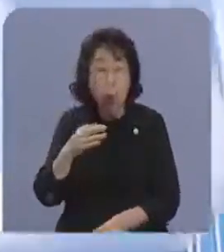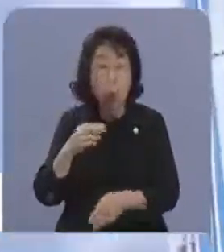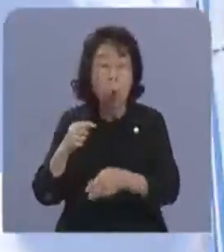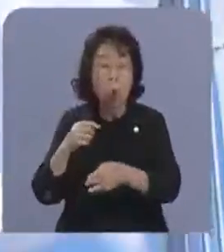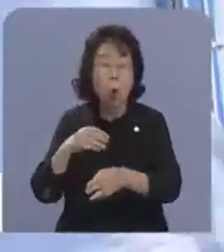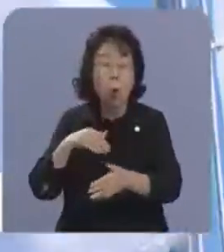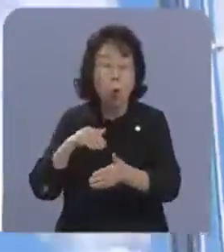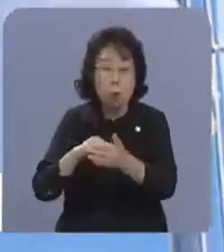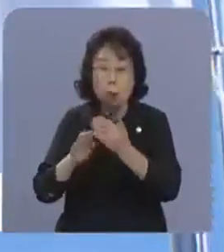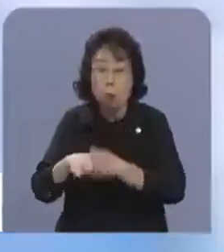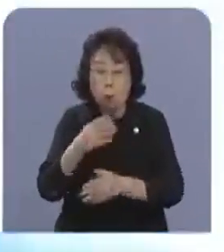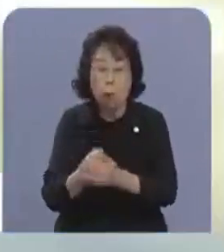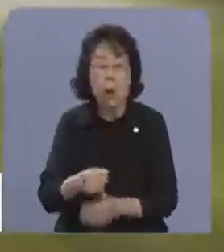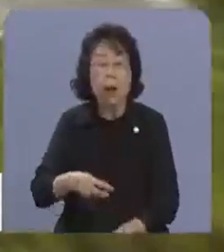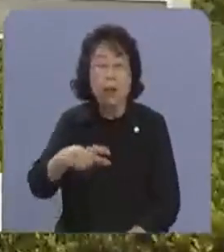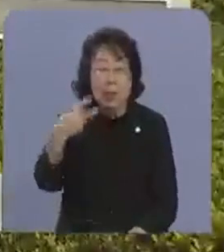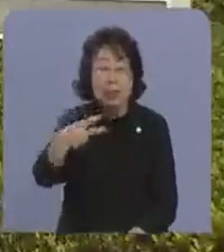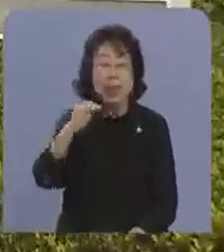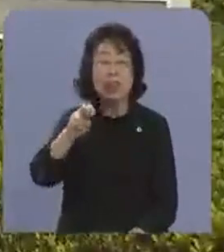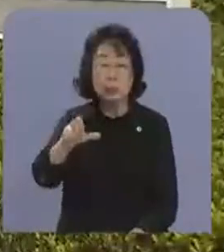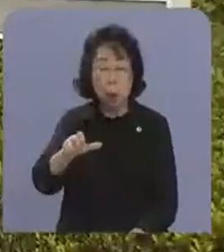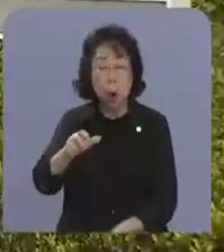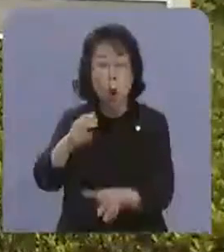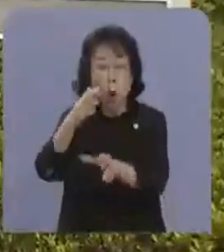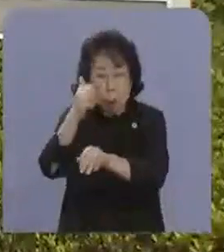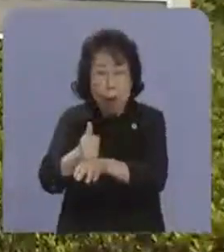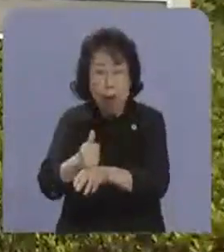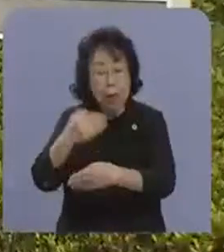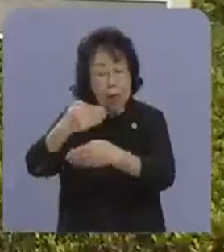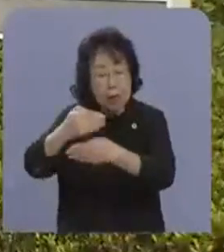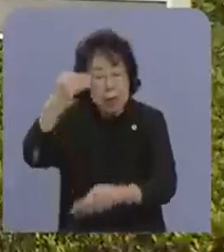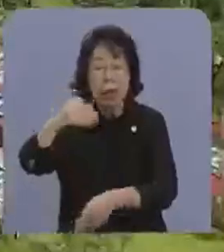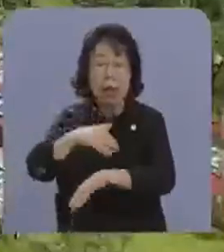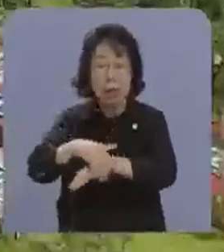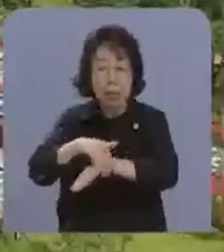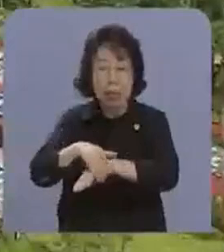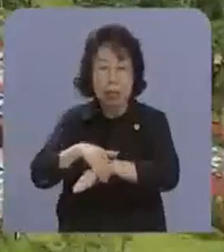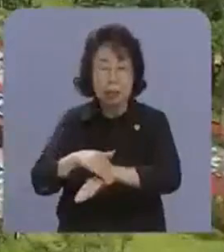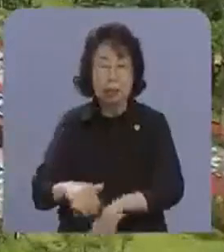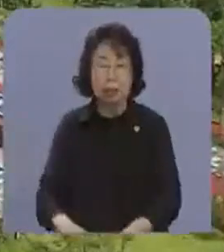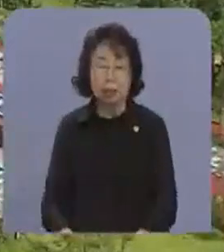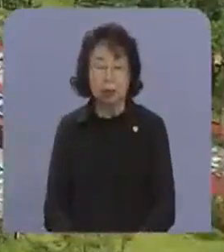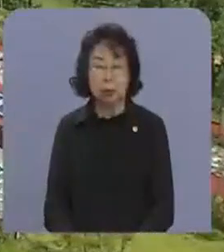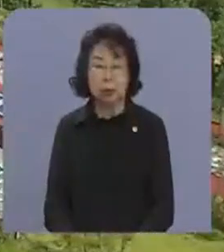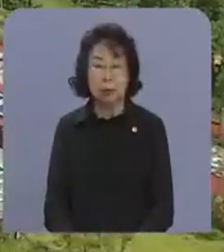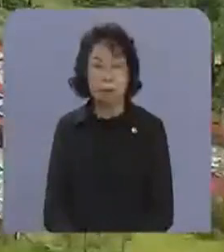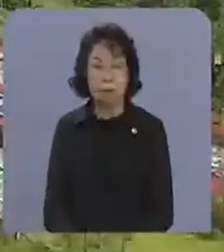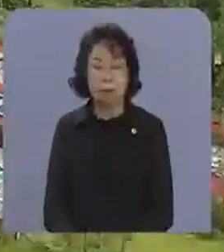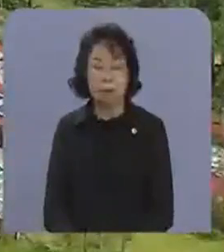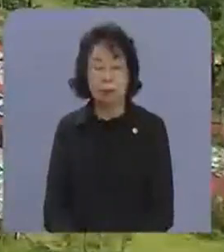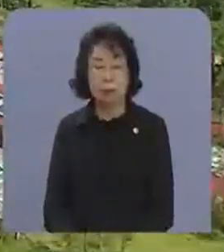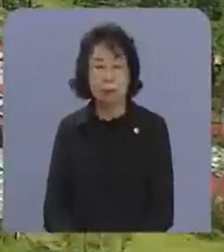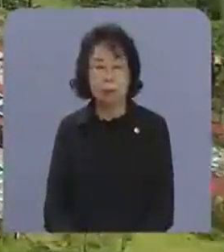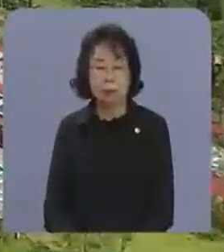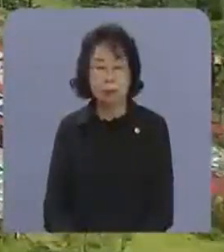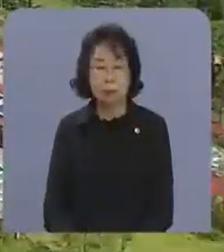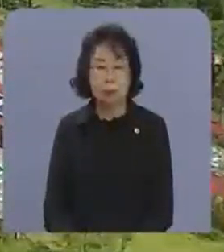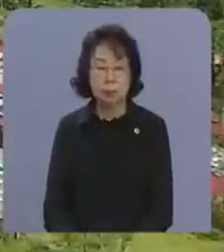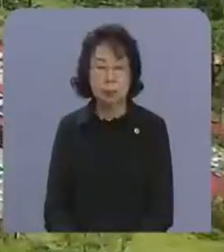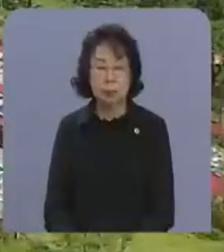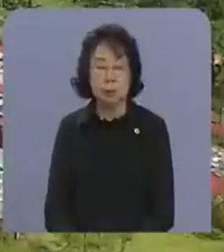본격 공사에 들어가 2025년 연말 역사관을 개관한다는 계획입니다. KBS 뉴스 정민규입니다.